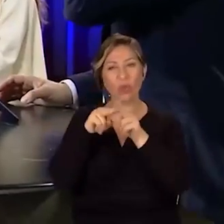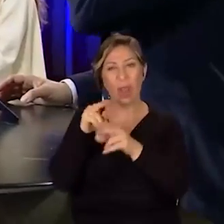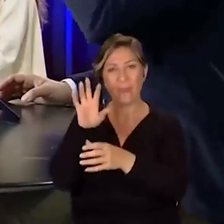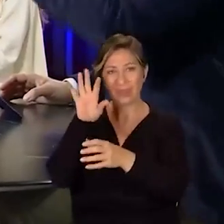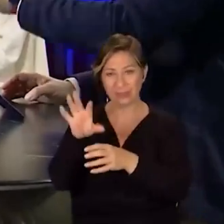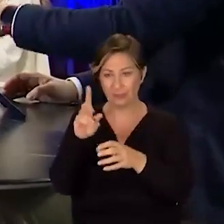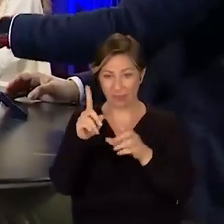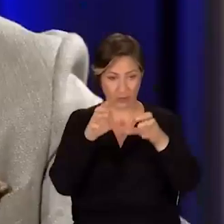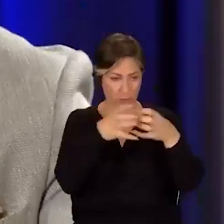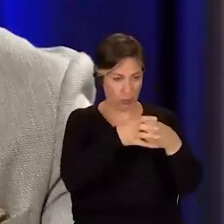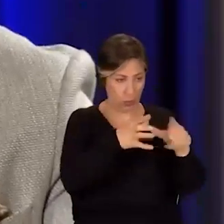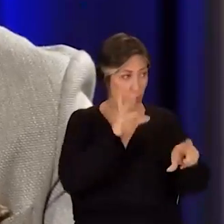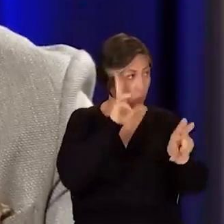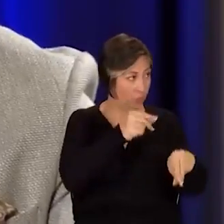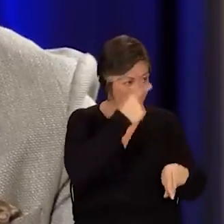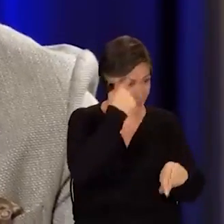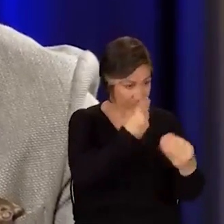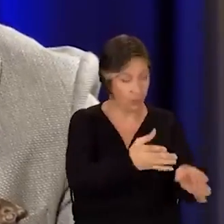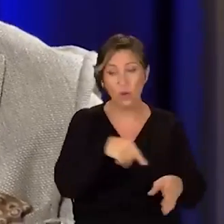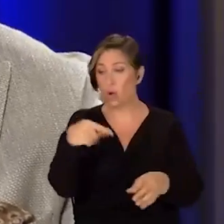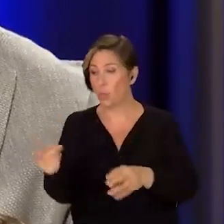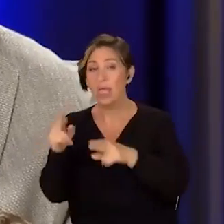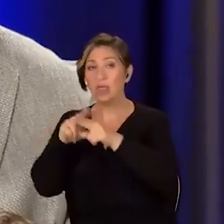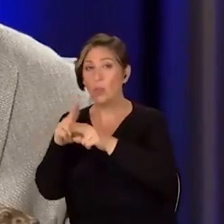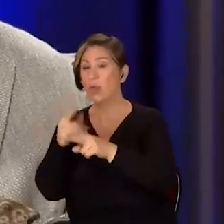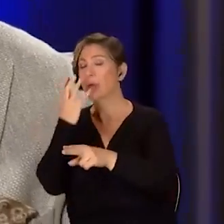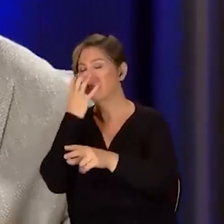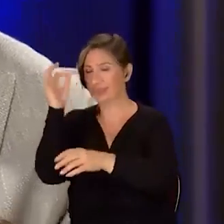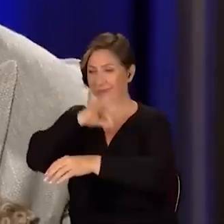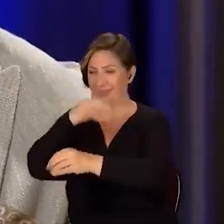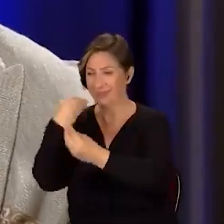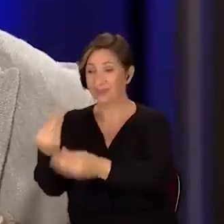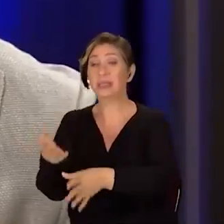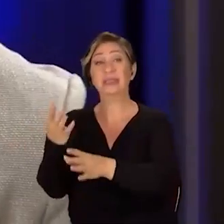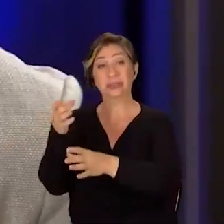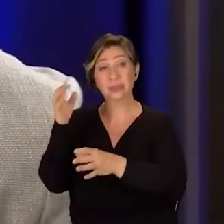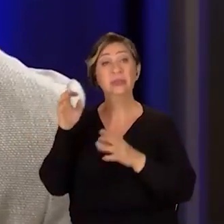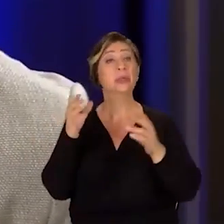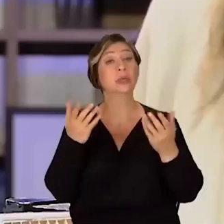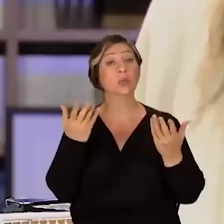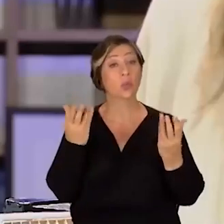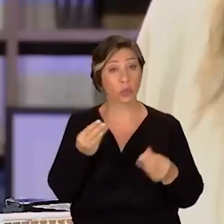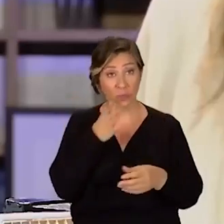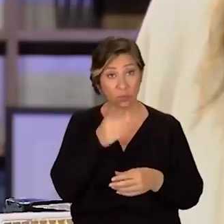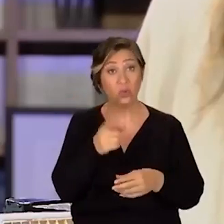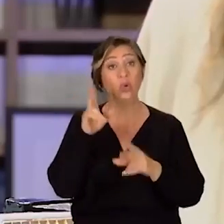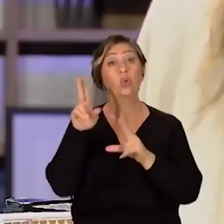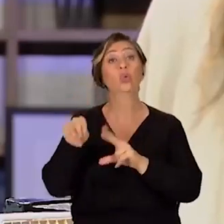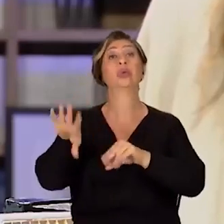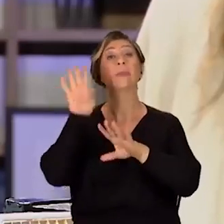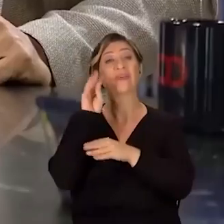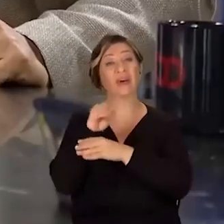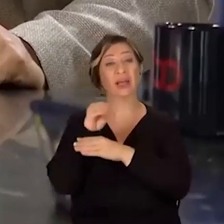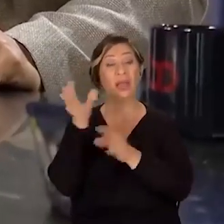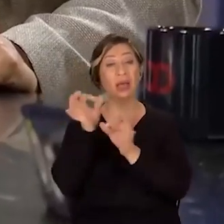ayırıp bir grubuna uyuma imkanı verip kemoterapi, bir grubuna uyuma imkanı vermeden kemoterapi verirseniz, uyuyamayan